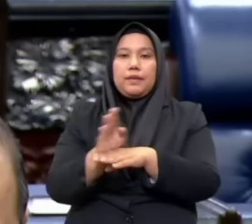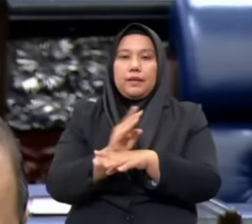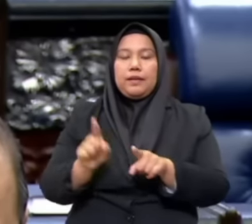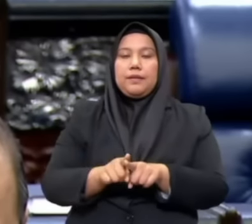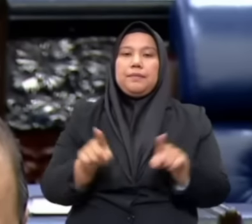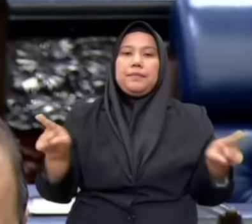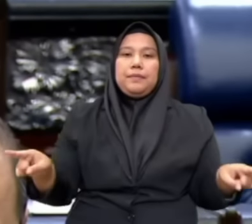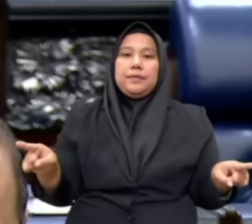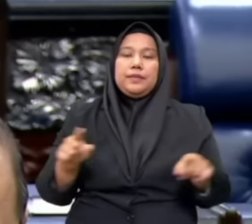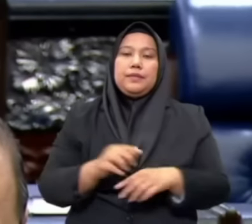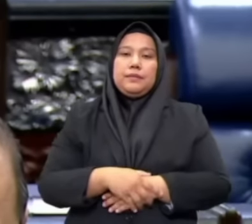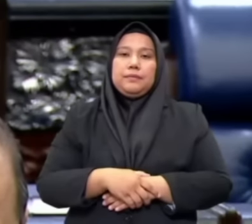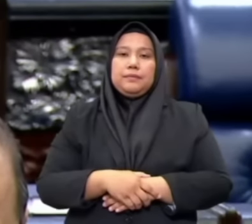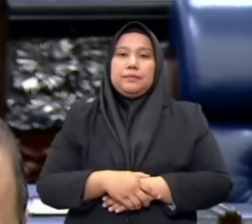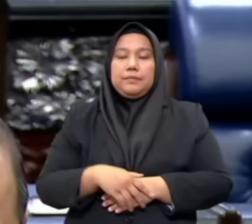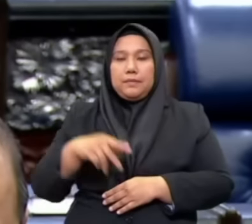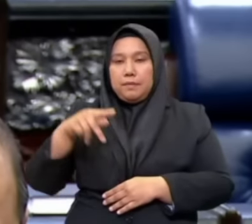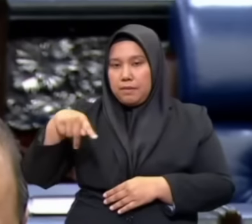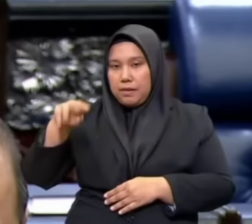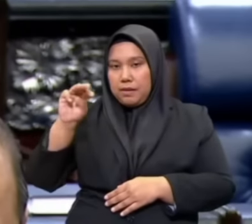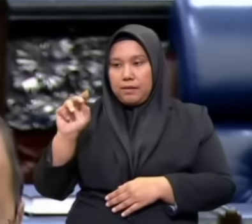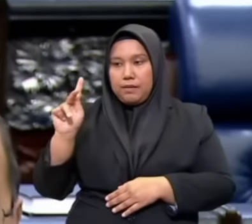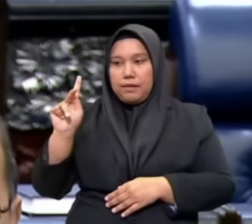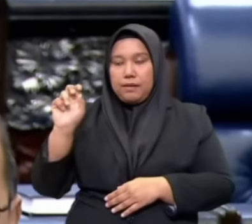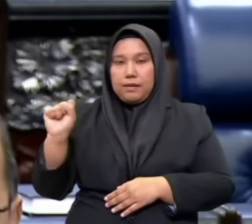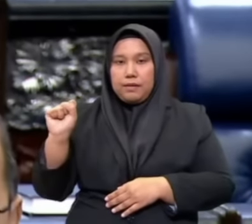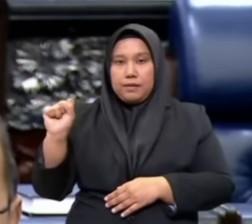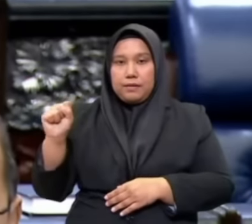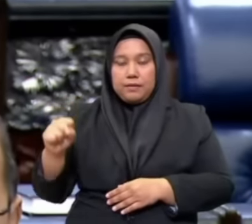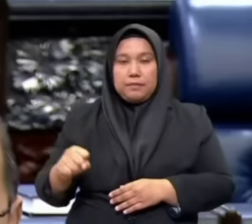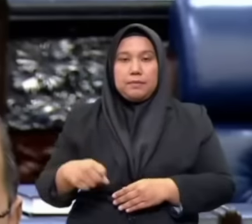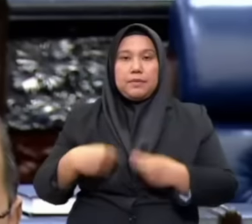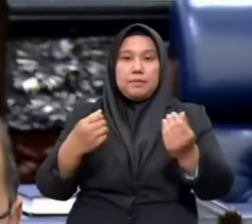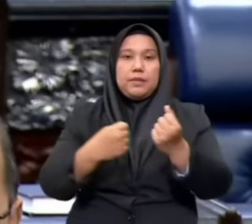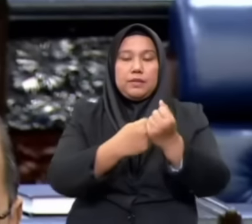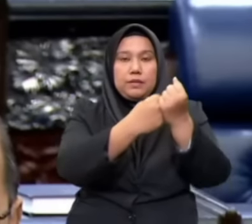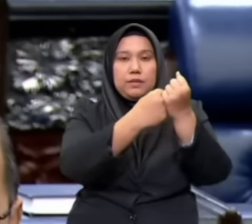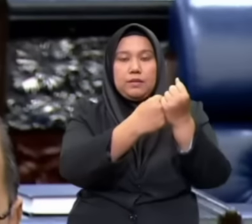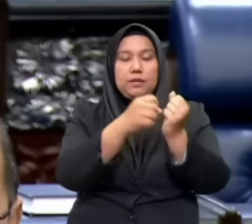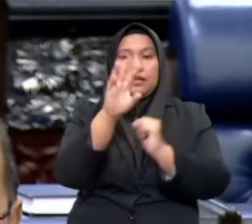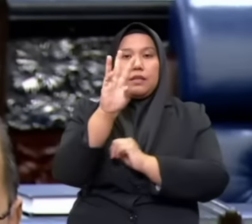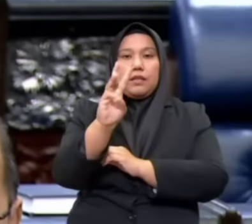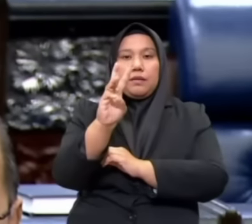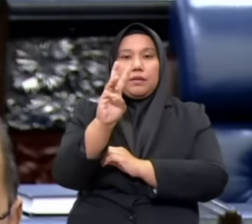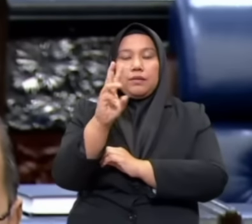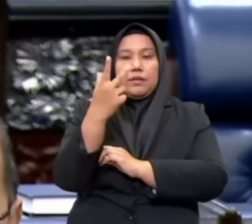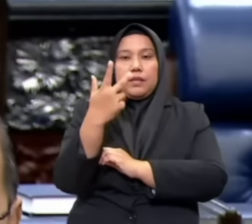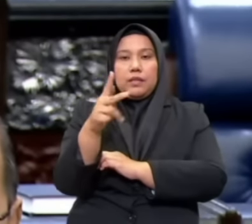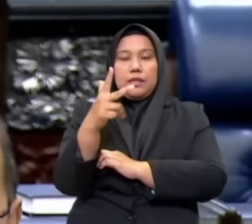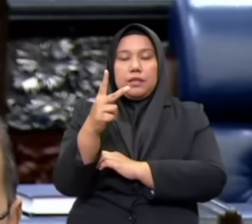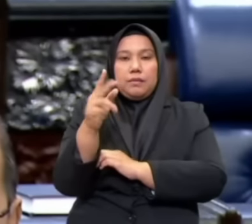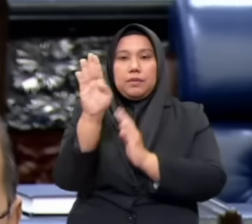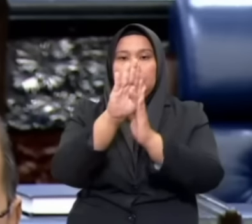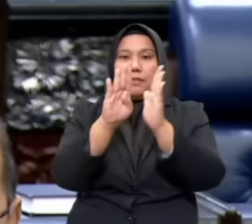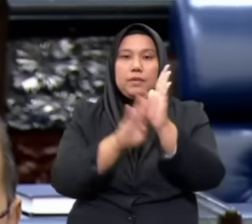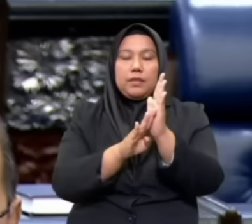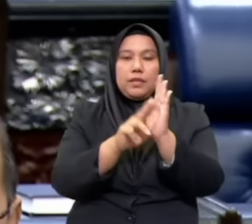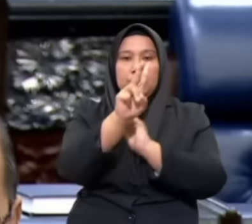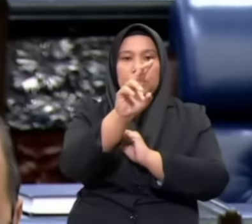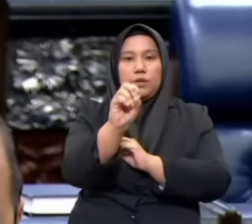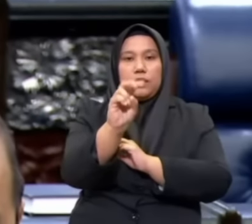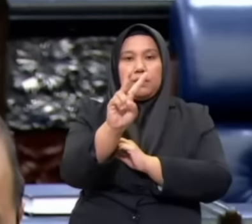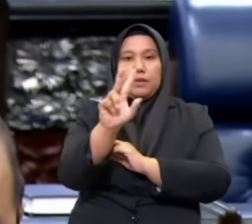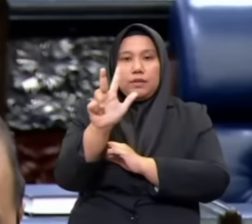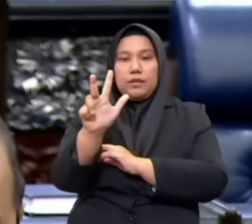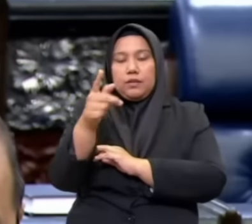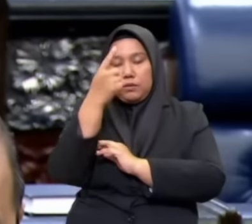berbeza. Dan PKMS memberi sumbangan kepada negara 613 bilion pada 2023 kepada